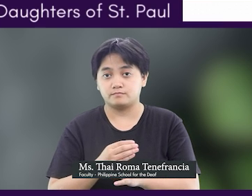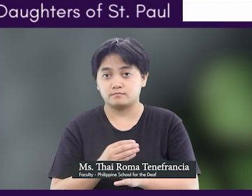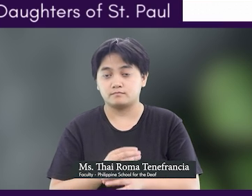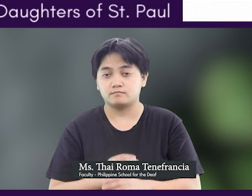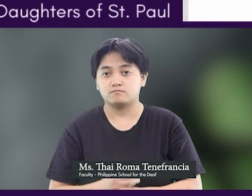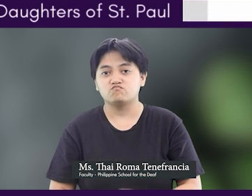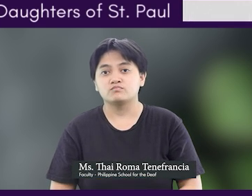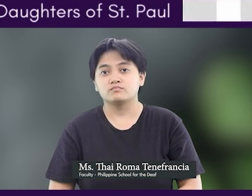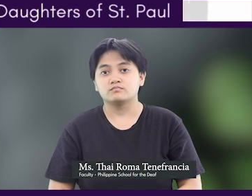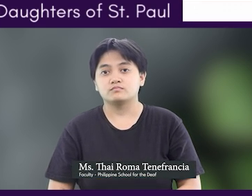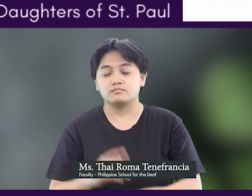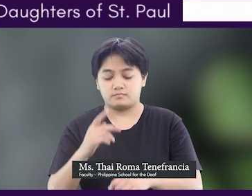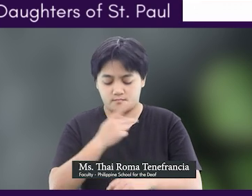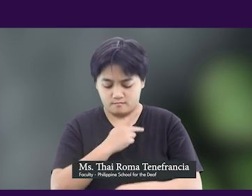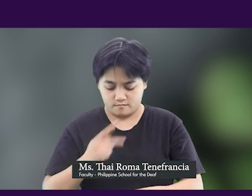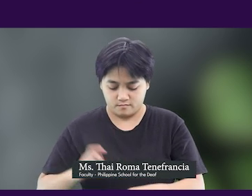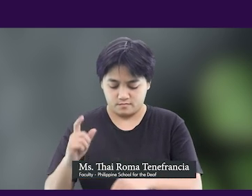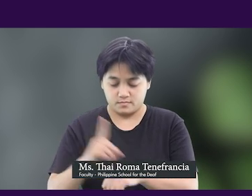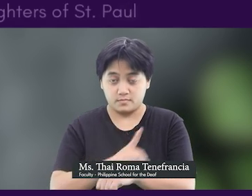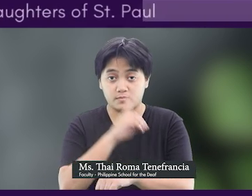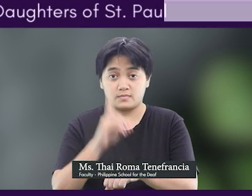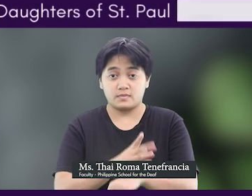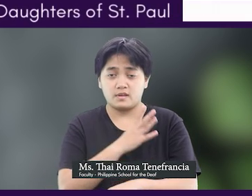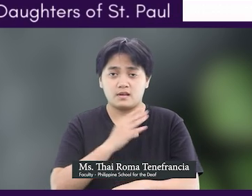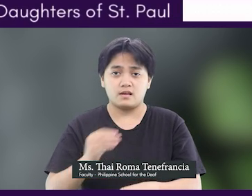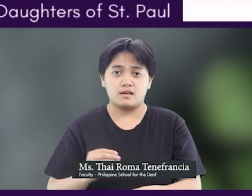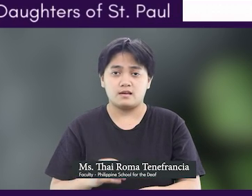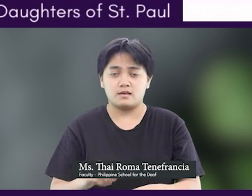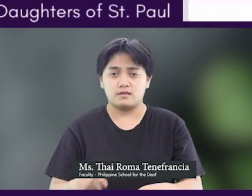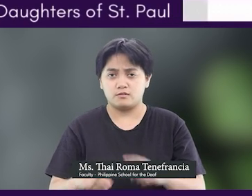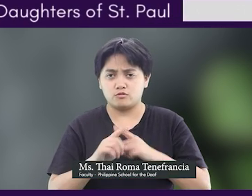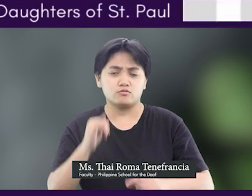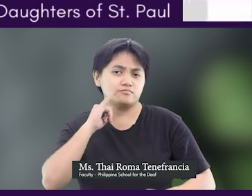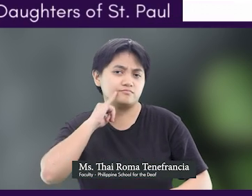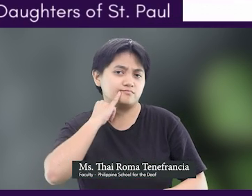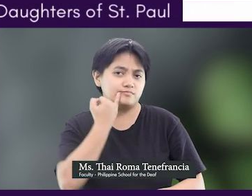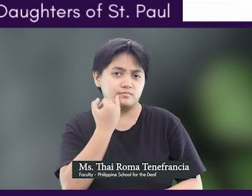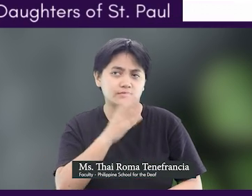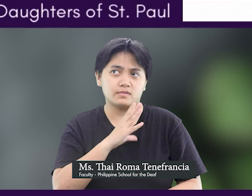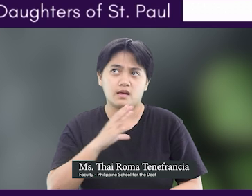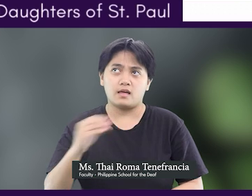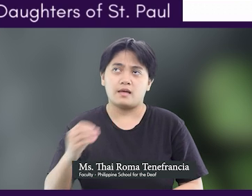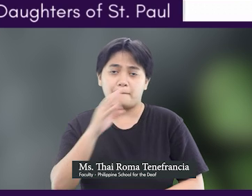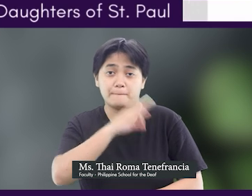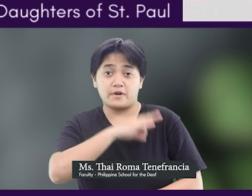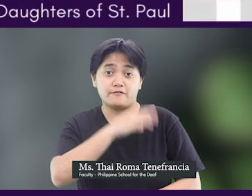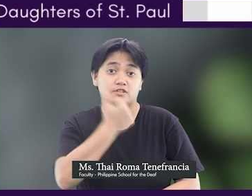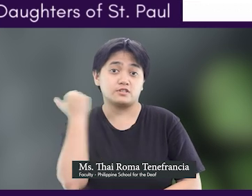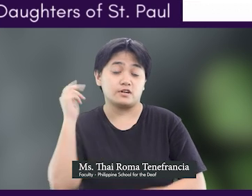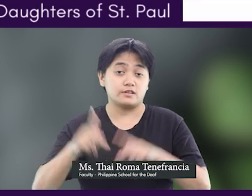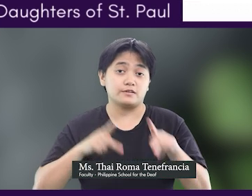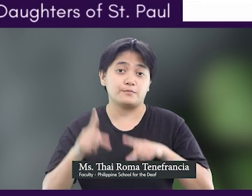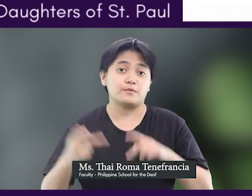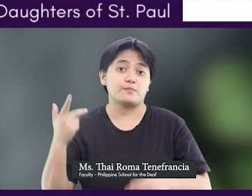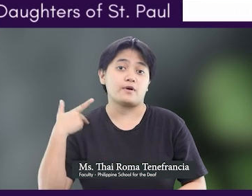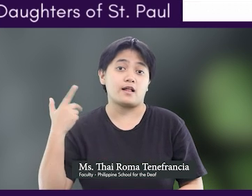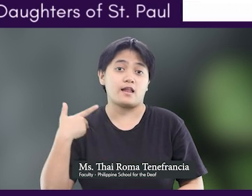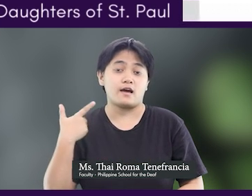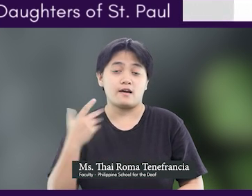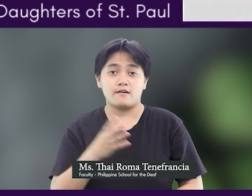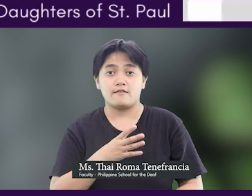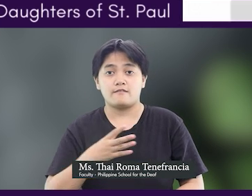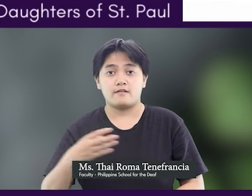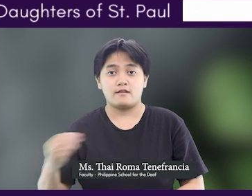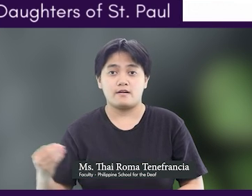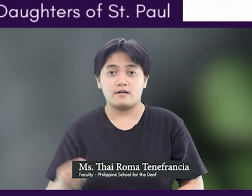kaharian. Pangalawa, iwasan nating mainggit sa tagumpay, kakayahan o pribilehiyong meron ng